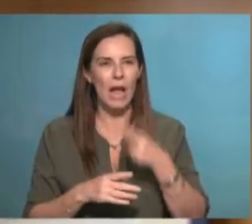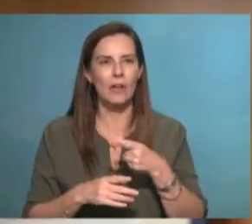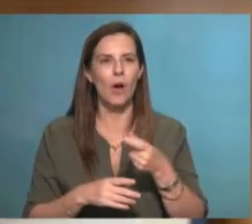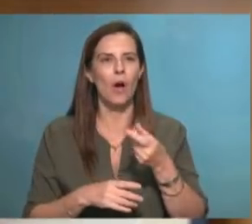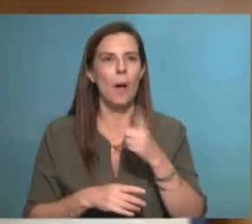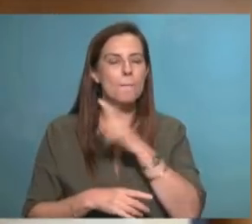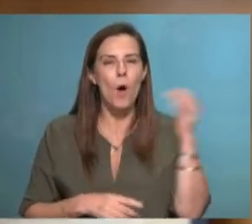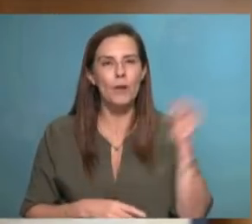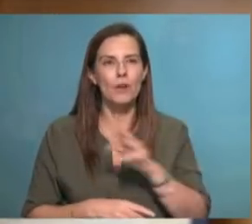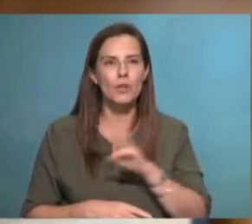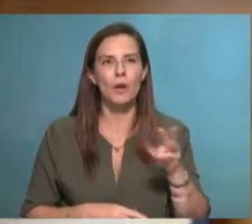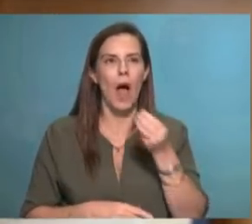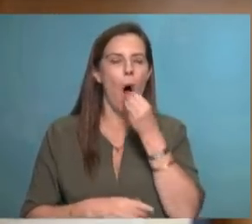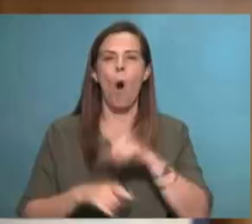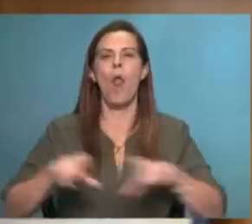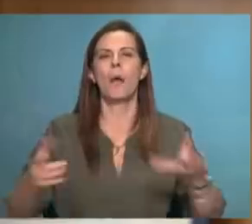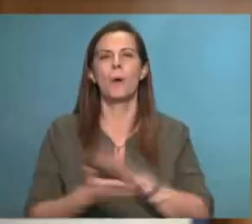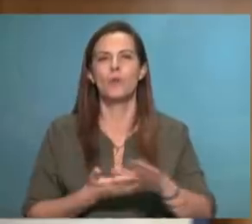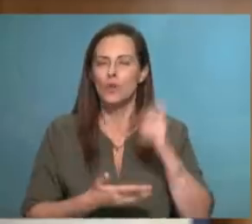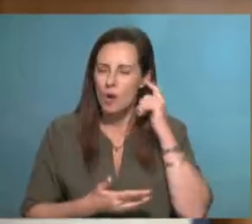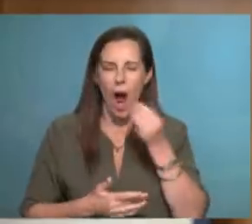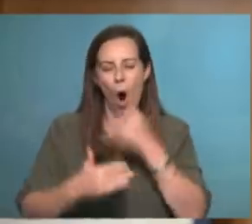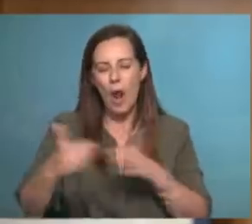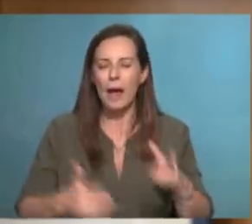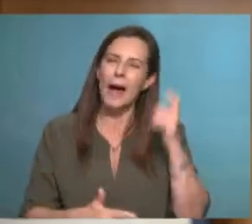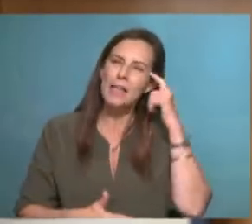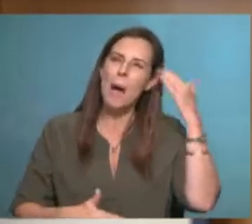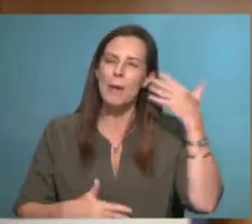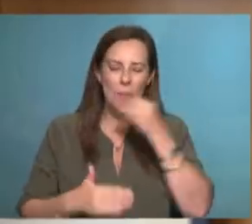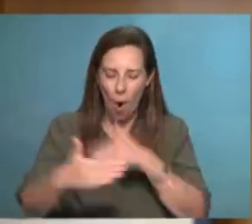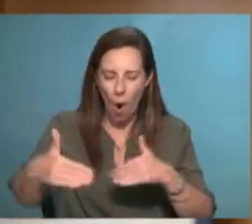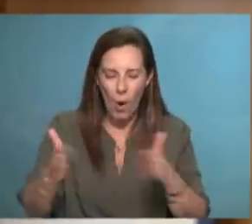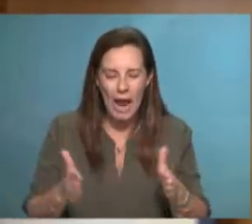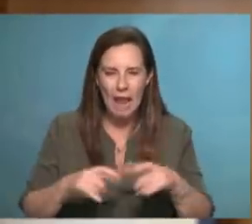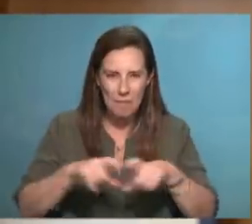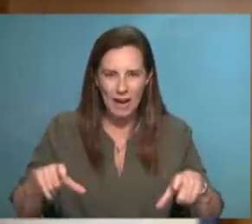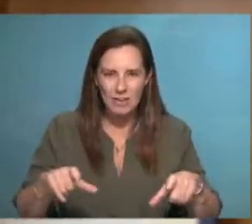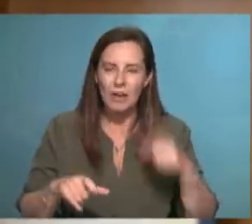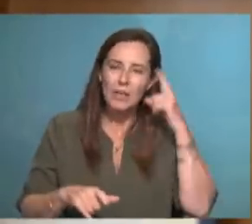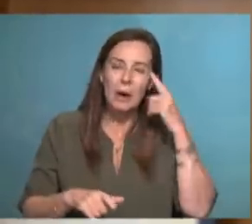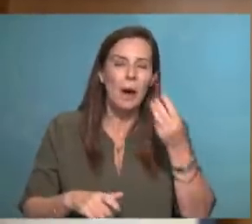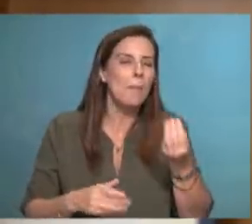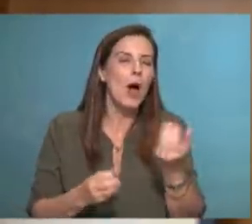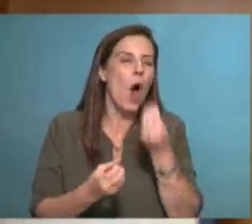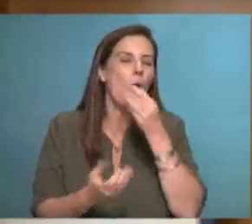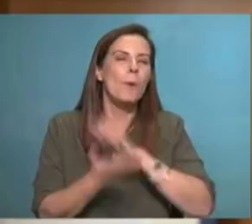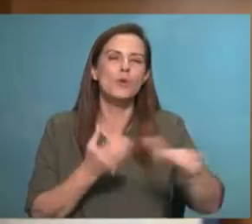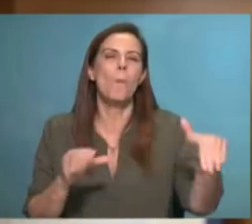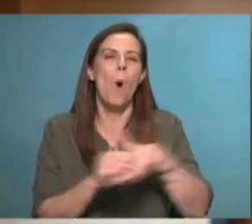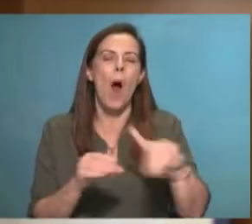אלפי שקלים חמגשיות. אתה שומע חמגשית, אתה מדמיין מאיזה מזנון פועלים שלוקחים